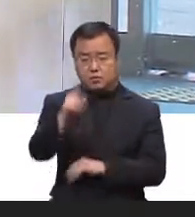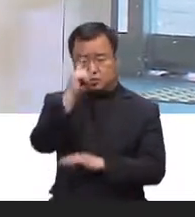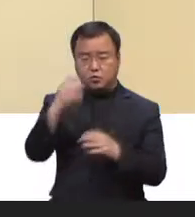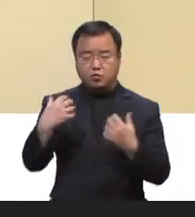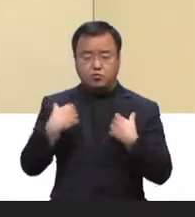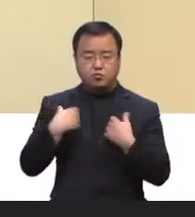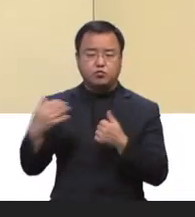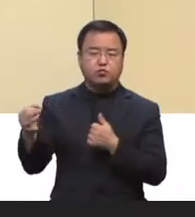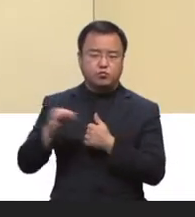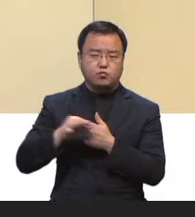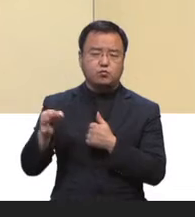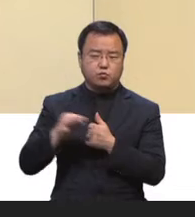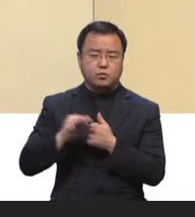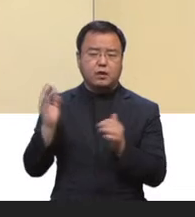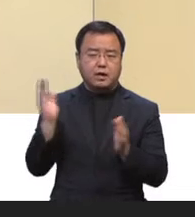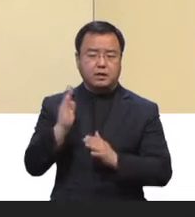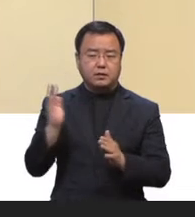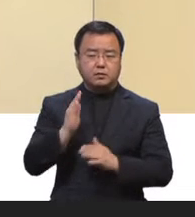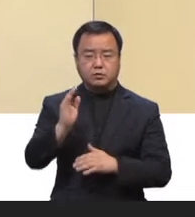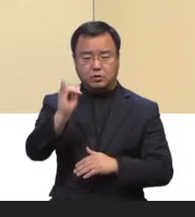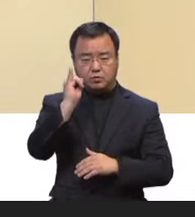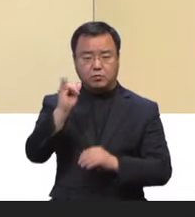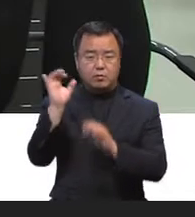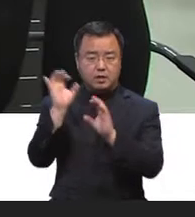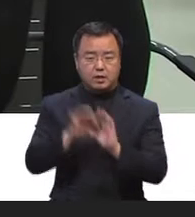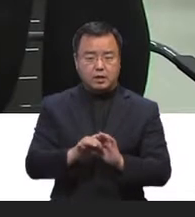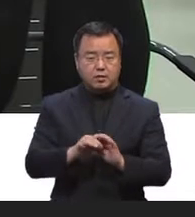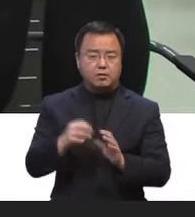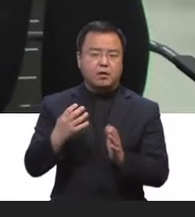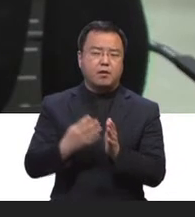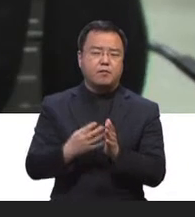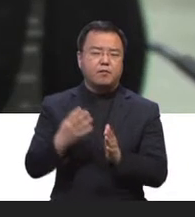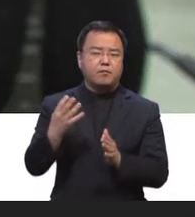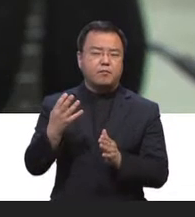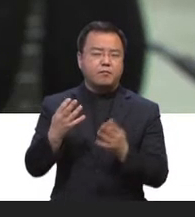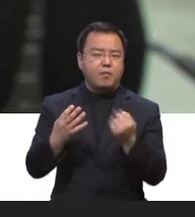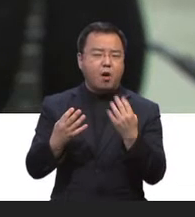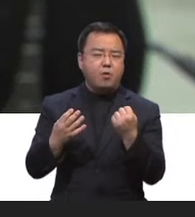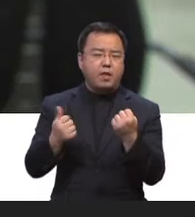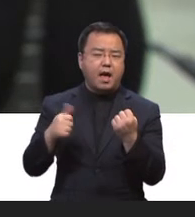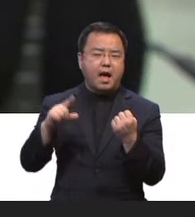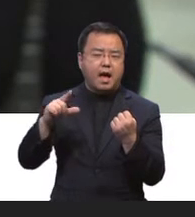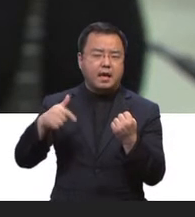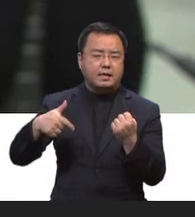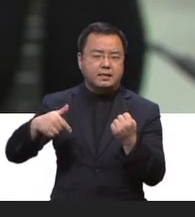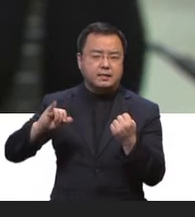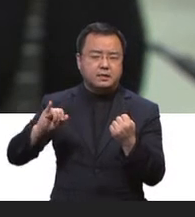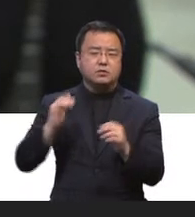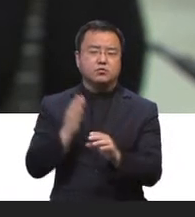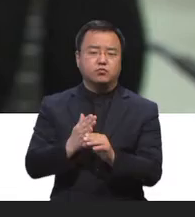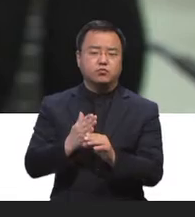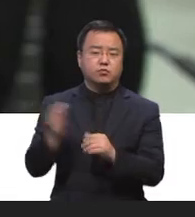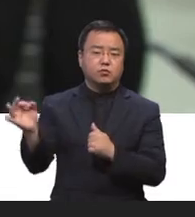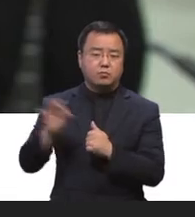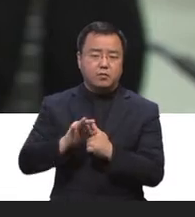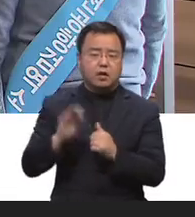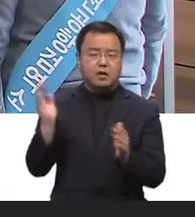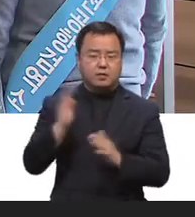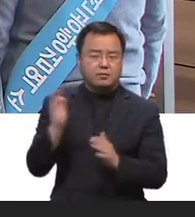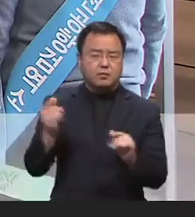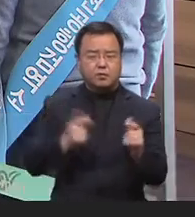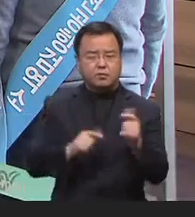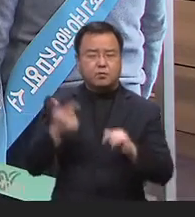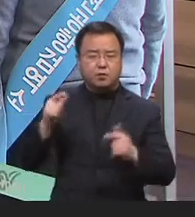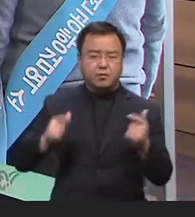라는 작은 말로 학생도 있고 연속해서 매달 제안해서 만 잡을 말려야 되는데 이거 뭐 여러가지 학생의 있군요